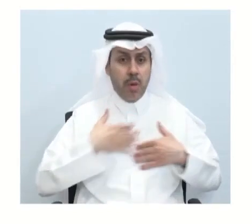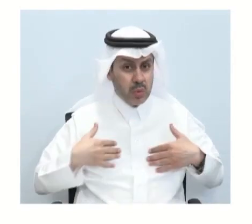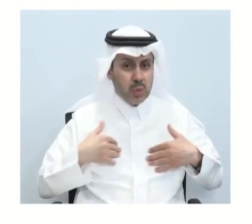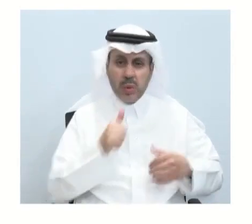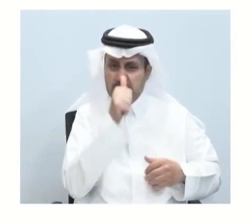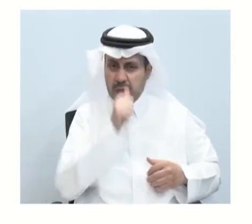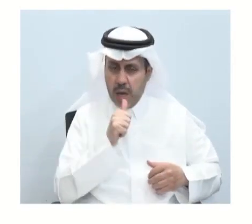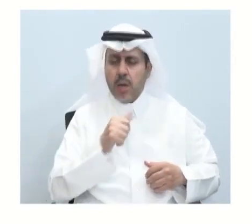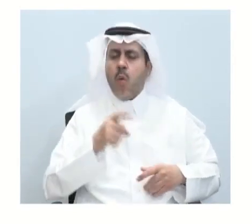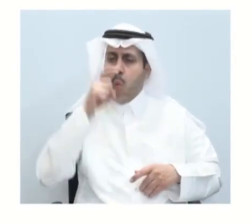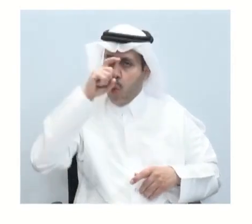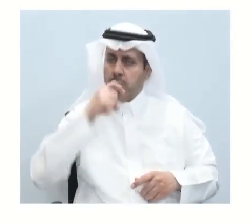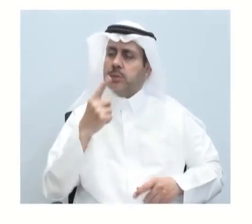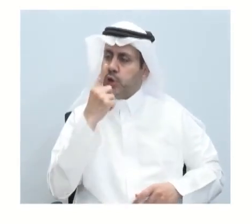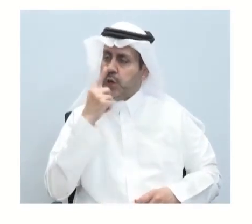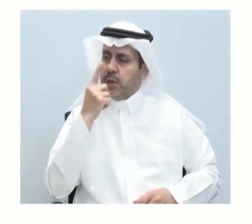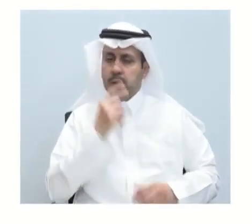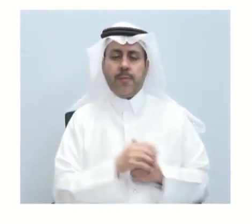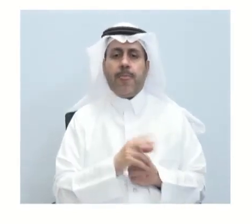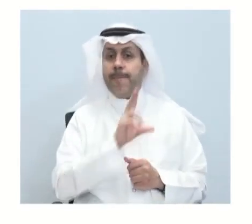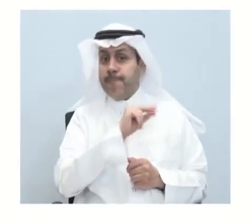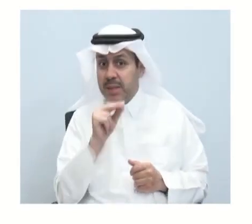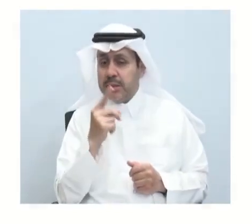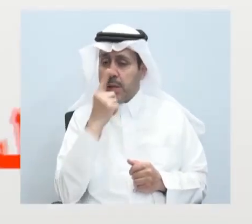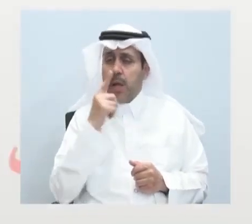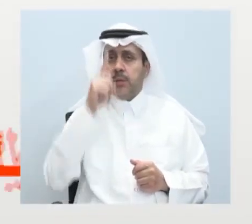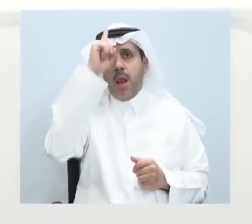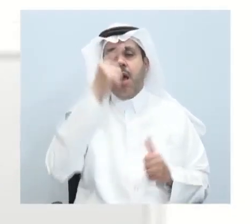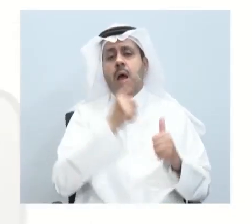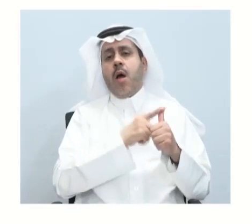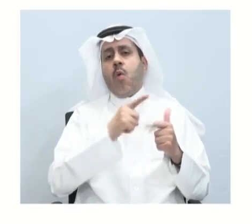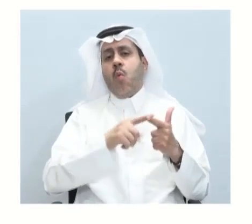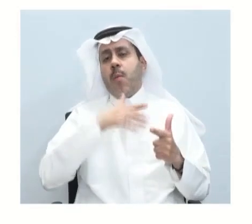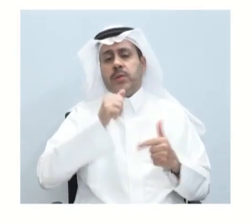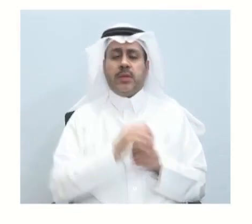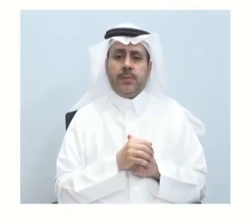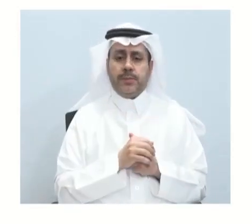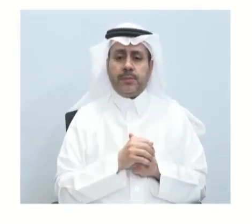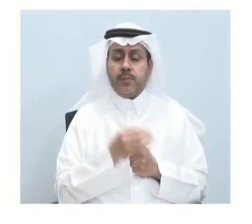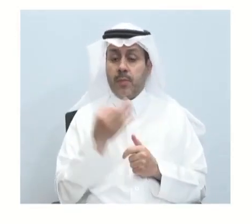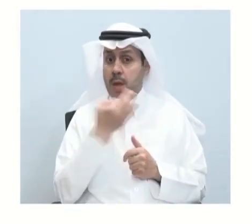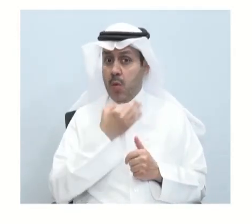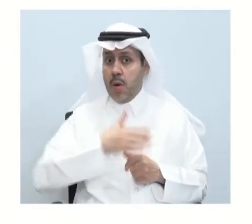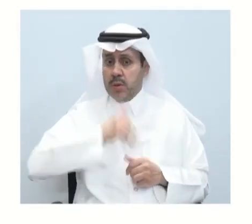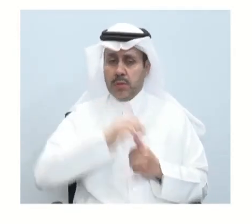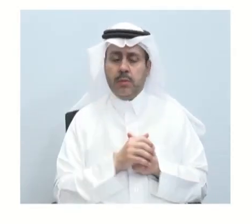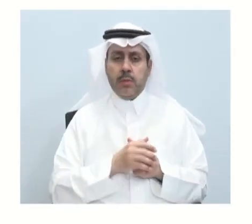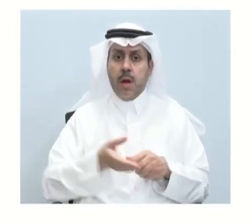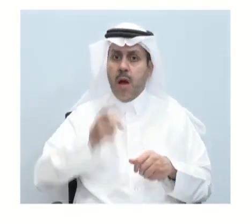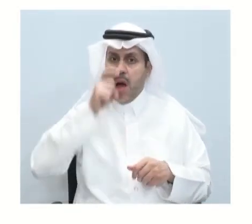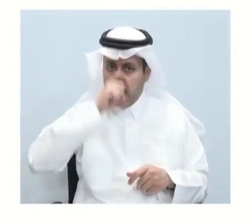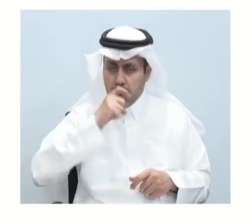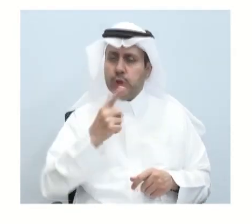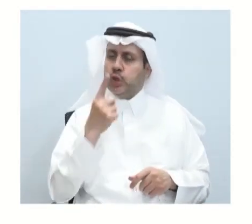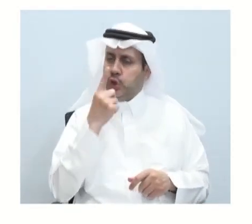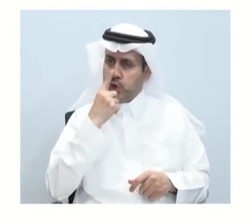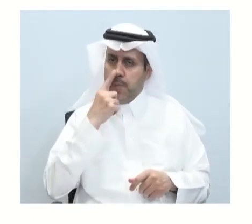الله وطاعه رسوله صلى الله عليه وسلم يقول صلى الله عليه وسلم عليك بالسمع والطاعه